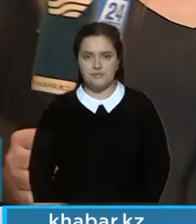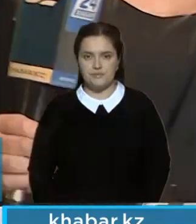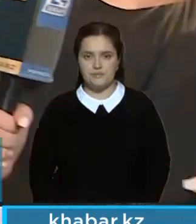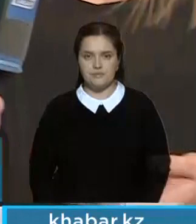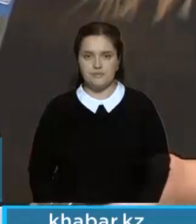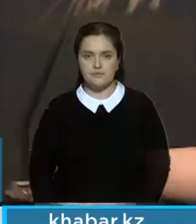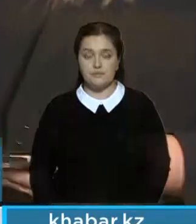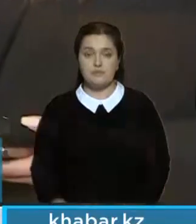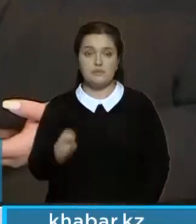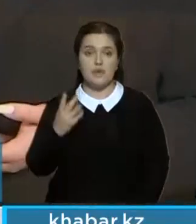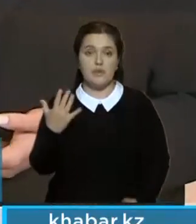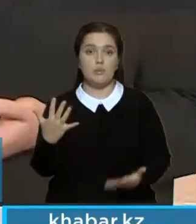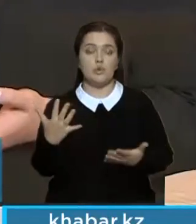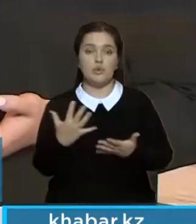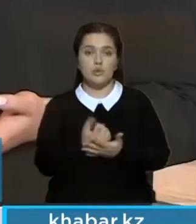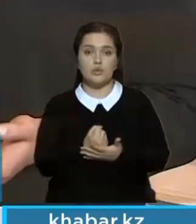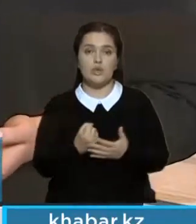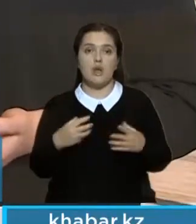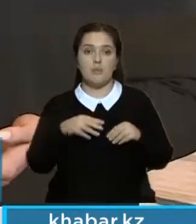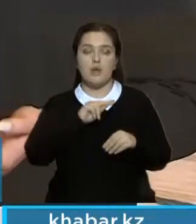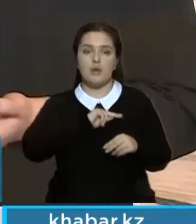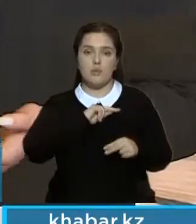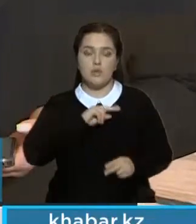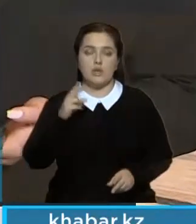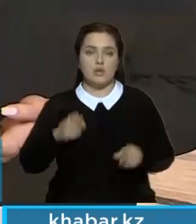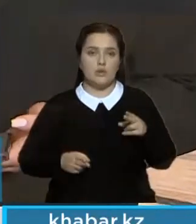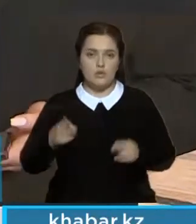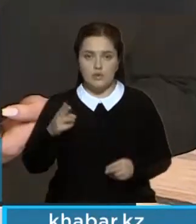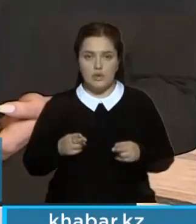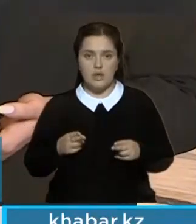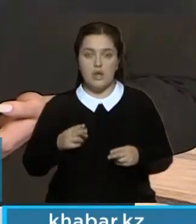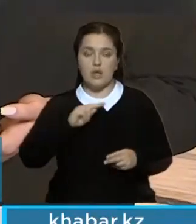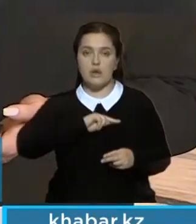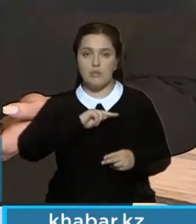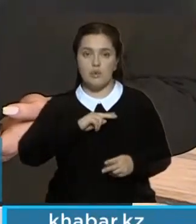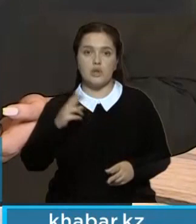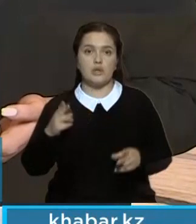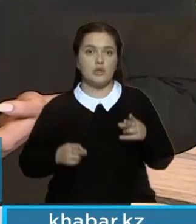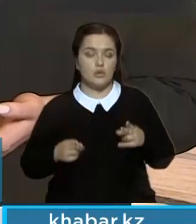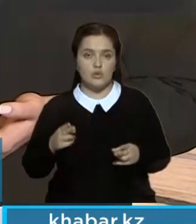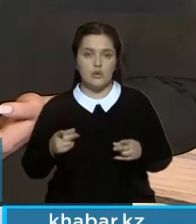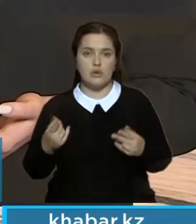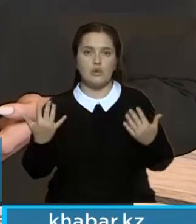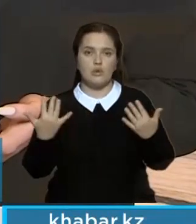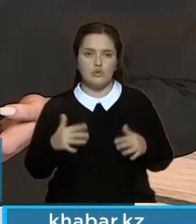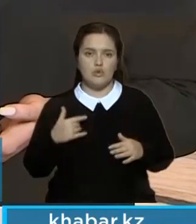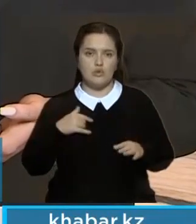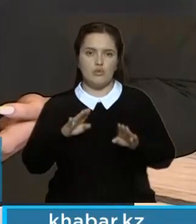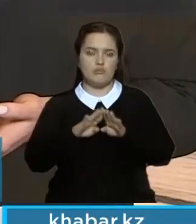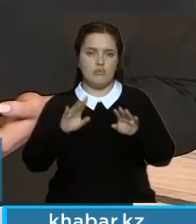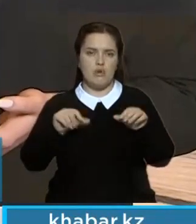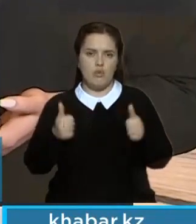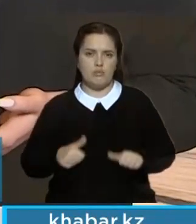спасибо. А как вам удается совмещать это с работой хирурга? Ну, работа хирурга, наверное, это уже образ жизни,